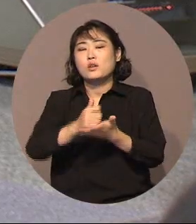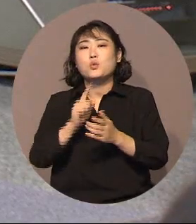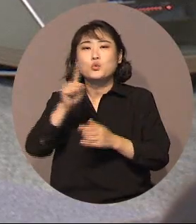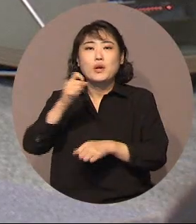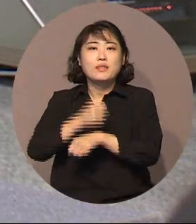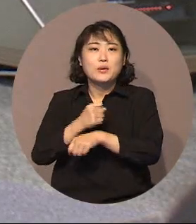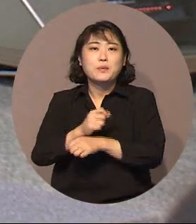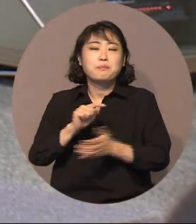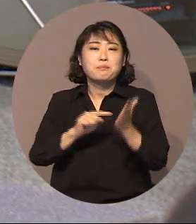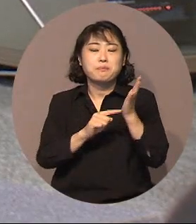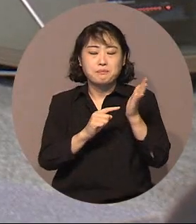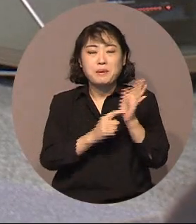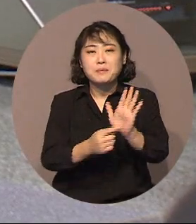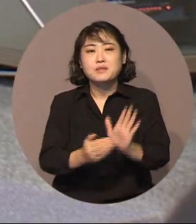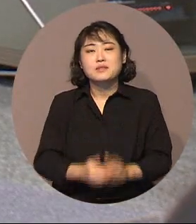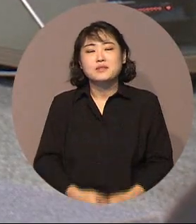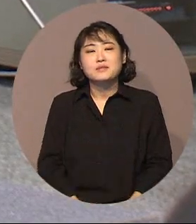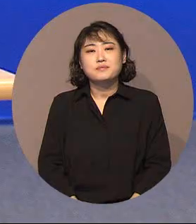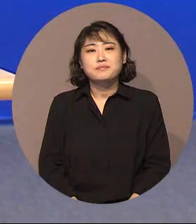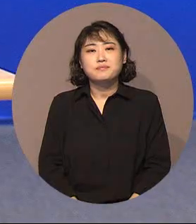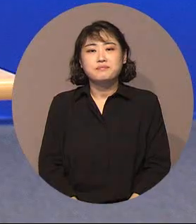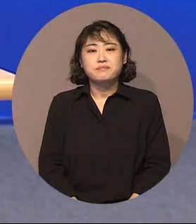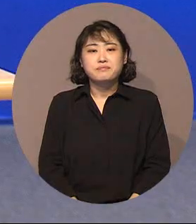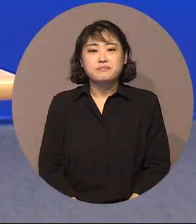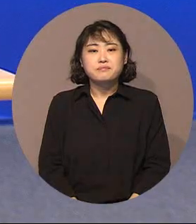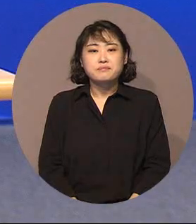검찰을 고위공직자 수사처에 고발했습니다